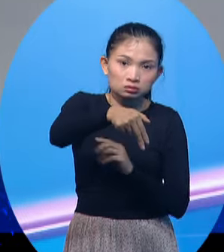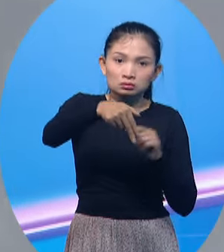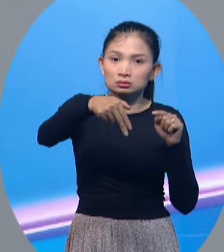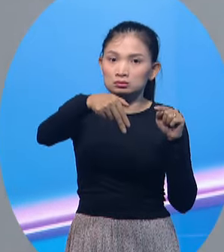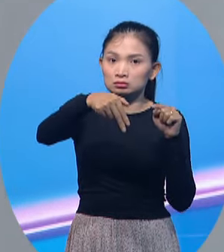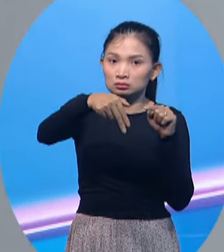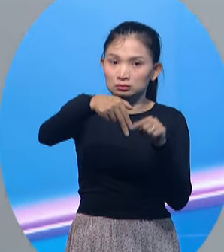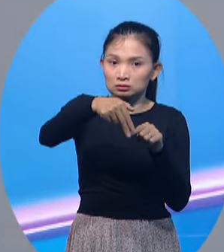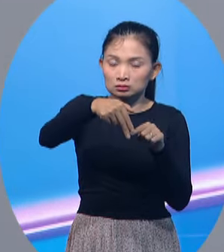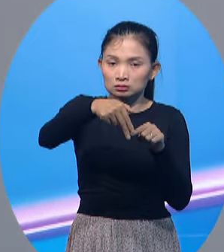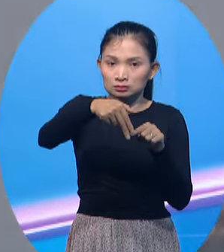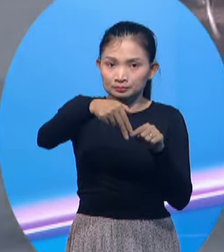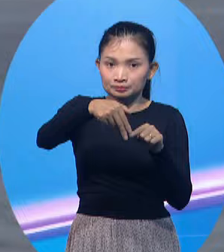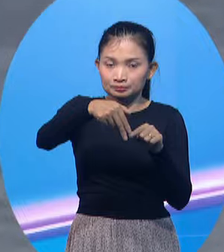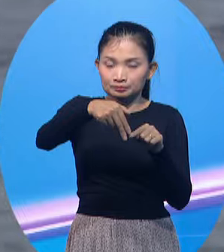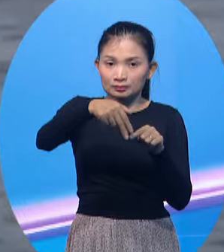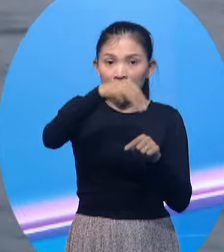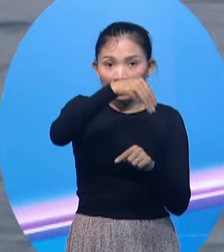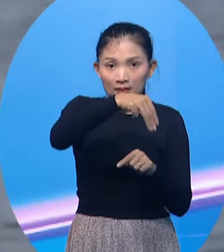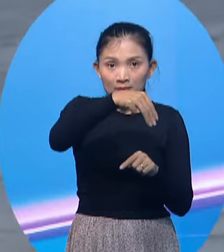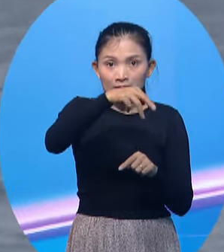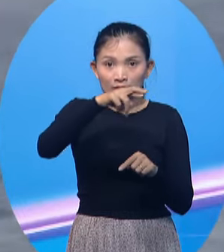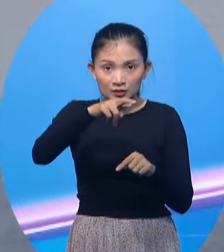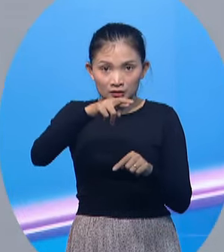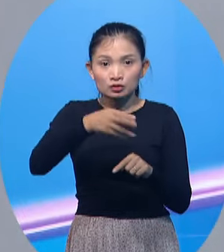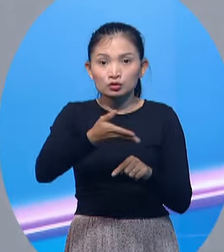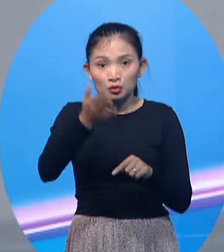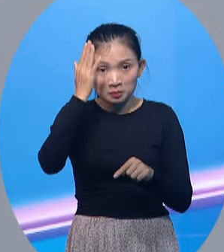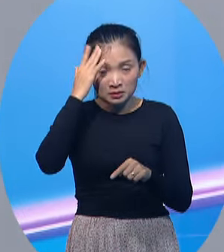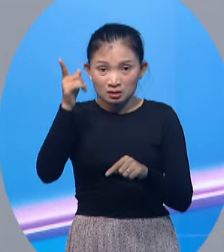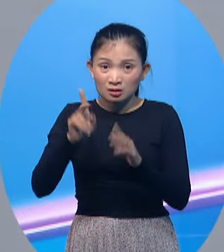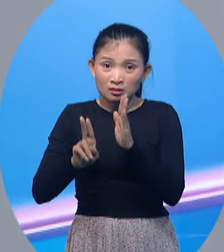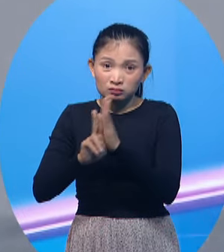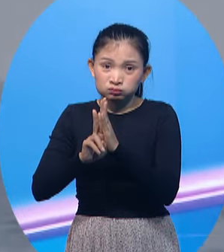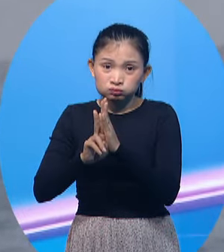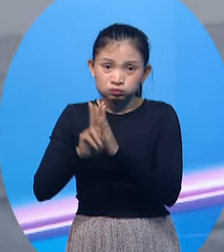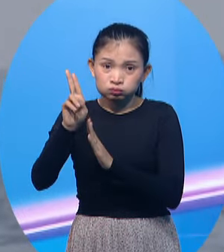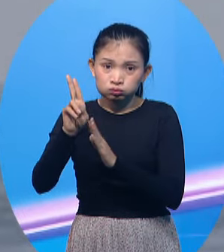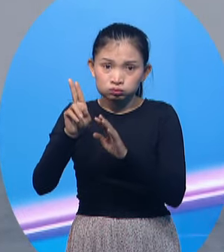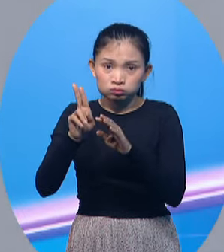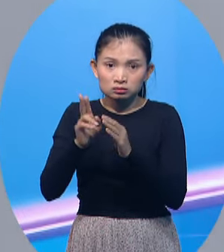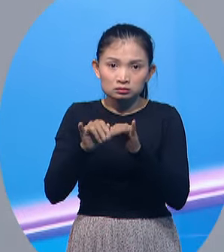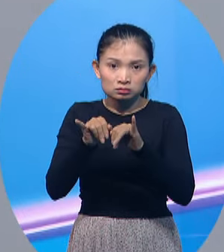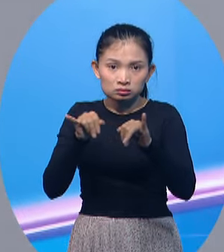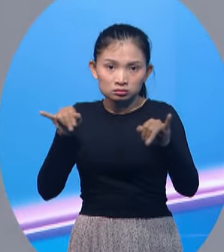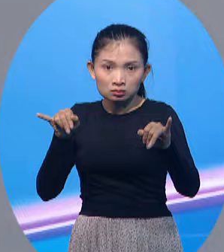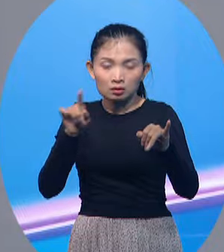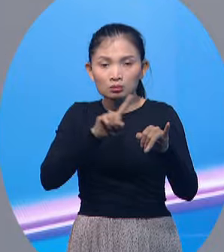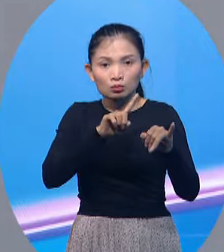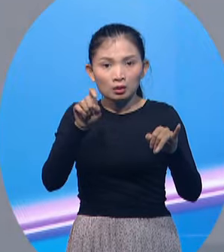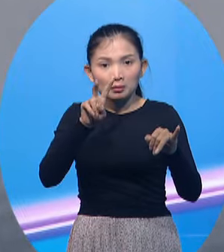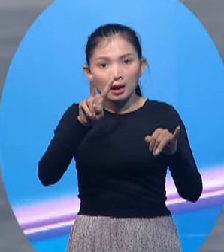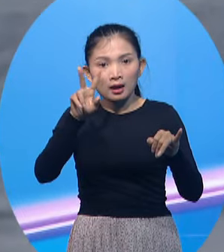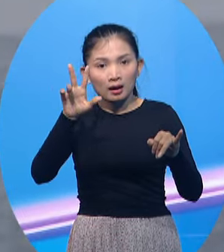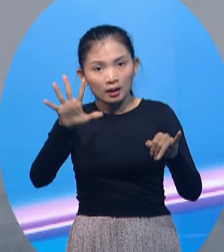và hãng tư vấn an ninh Embry cho biết tàu này bị tấn công bằng một tên lửa từ vị trí cách tàu khoảng 125 hải lý. Hiện không phát